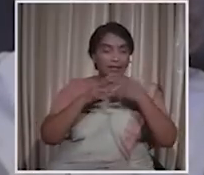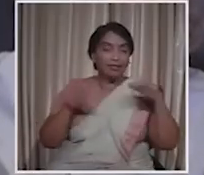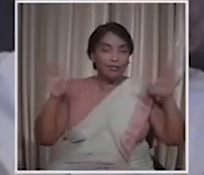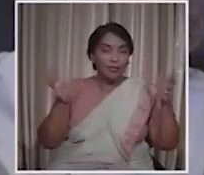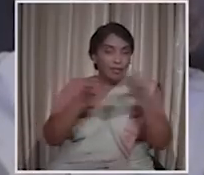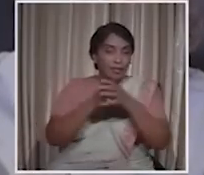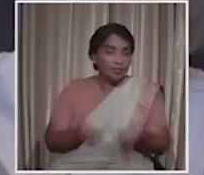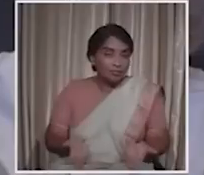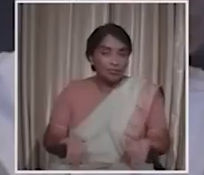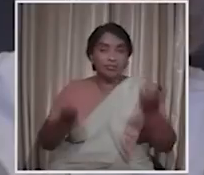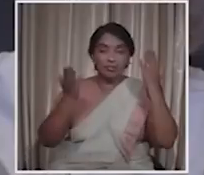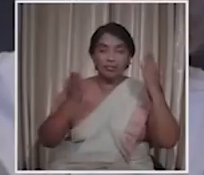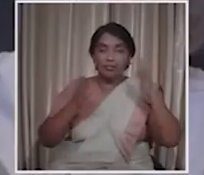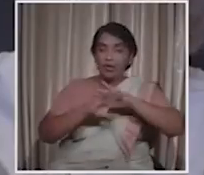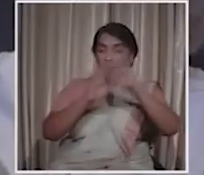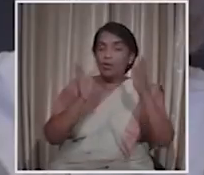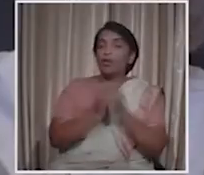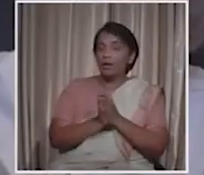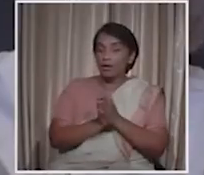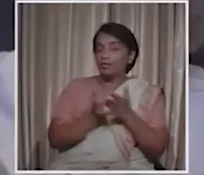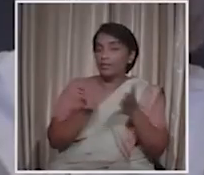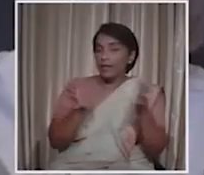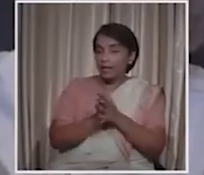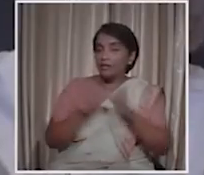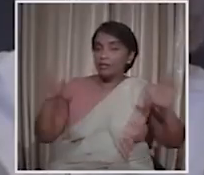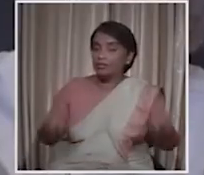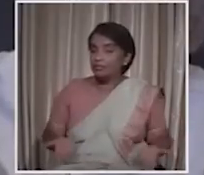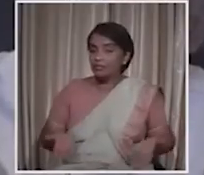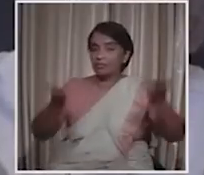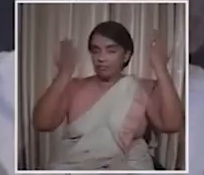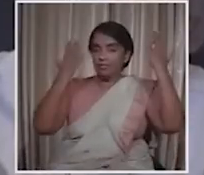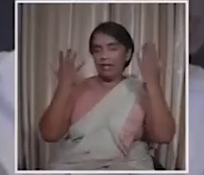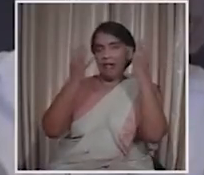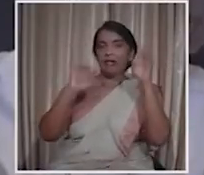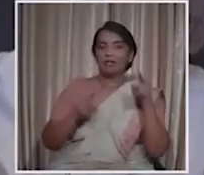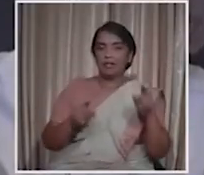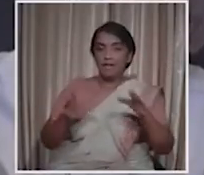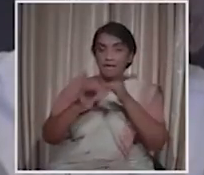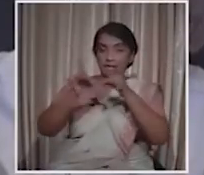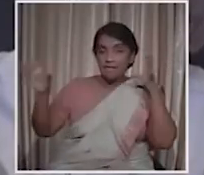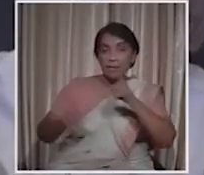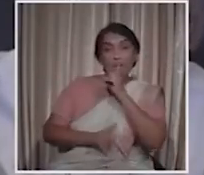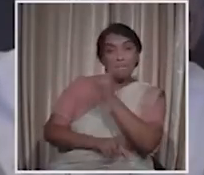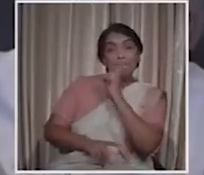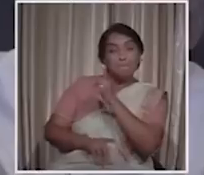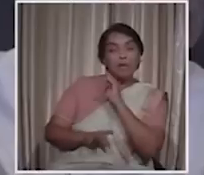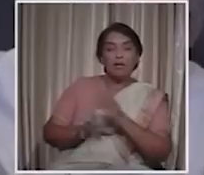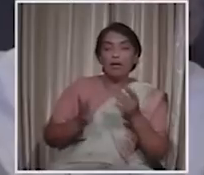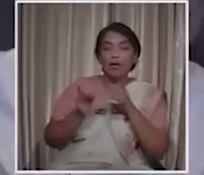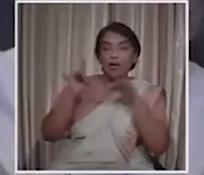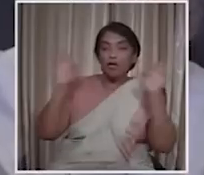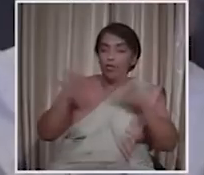වටුකුරුල්ලන් ගැලවුනේ හැමදෙනාම එකට එක්වි දැල ඔසවාගෙන පියාඹු නිසා. වැද්දාට බැන බැන හිටියා නම් මුළු